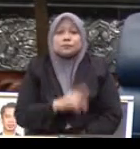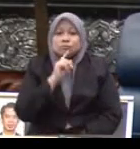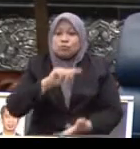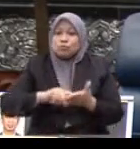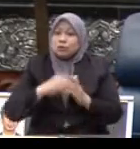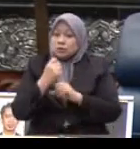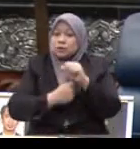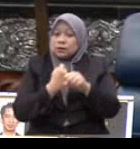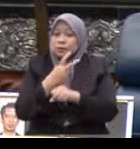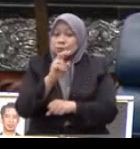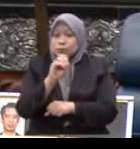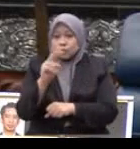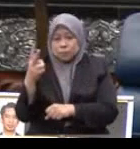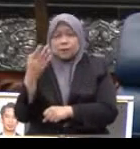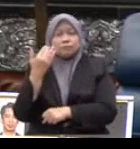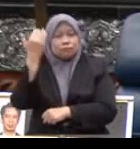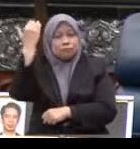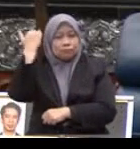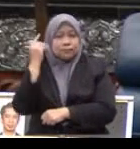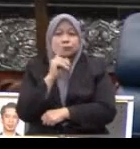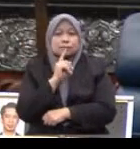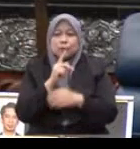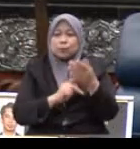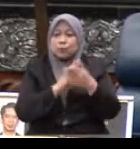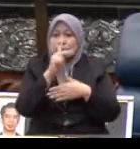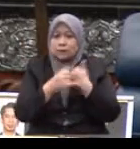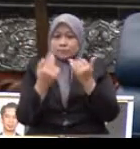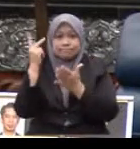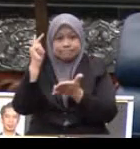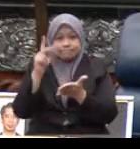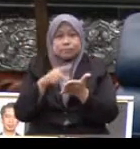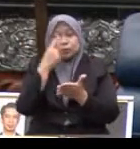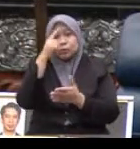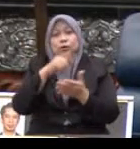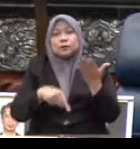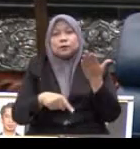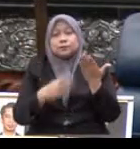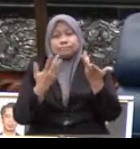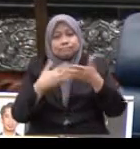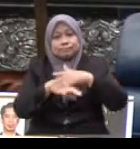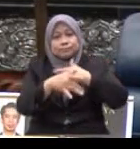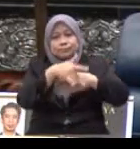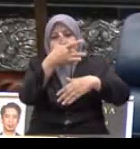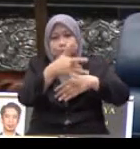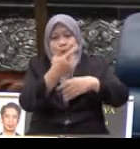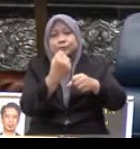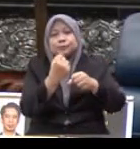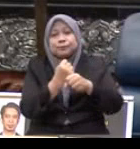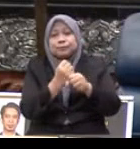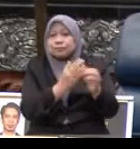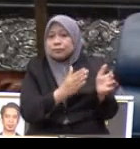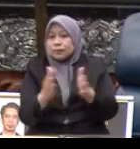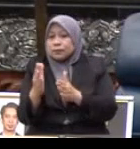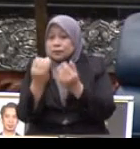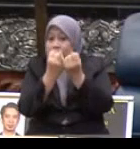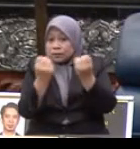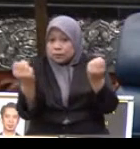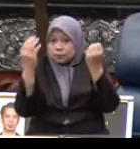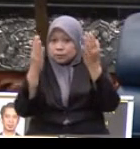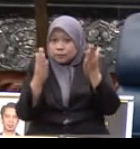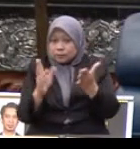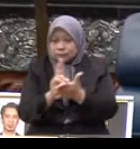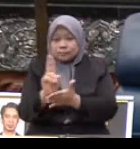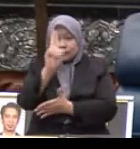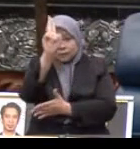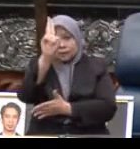tahun 2012 lagi program ini diperkenalkan sebagai langkah intervensi dalam memastikan graduhan negara